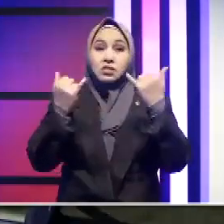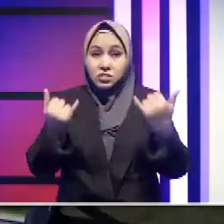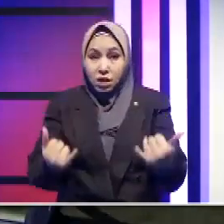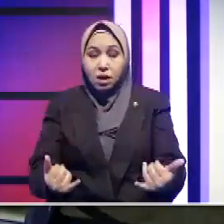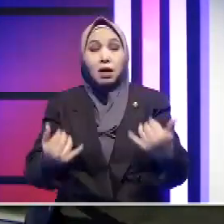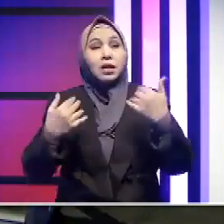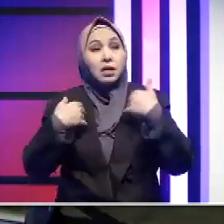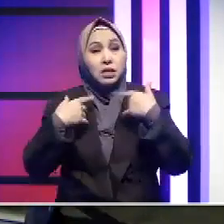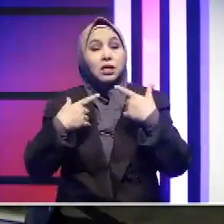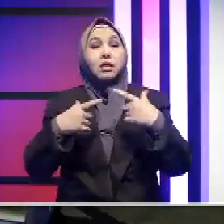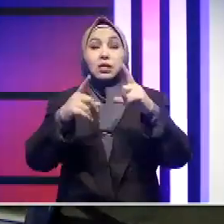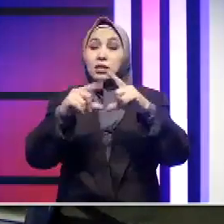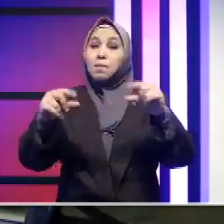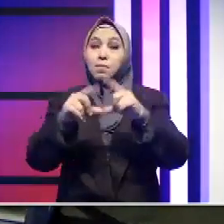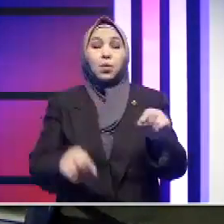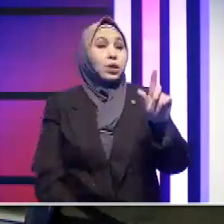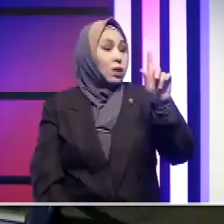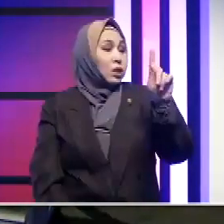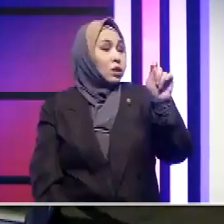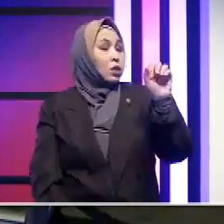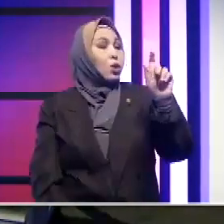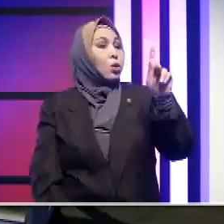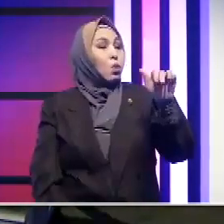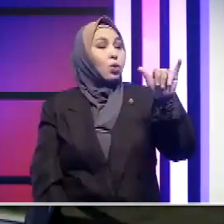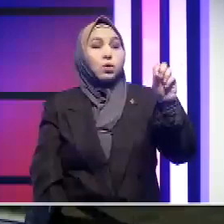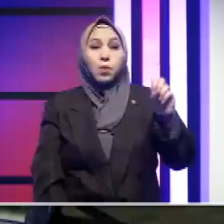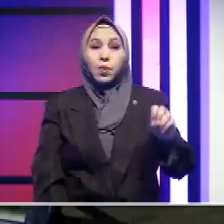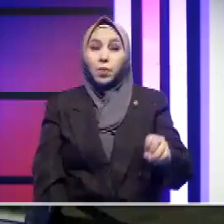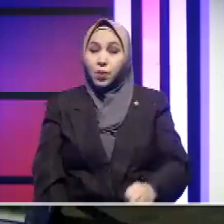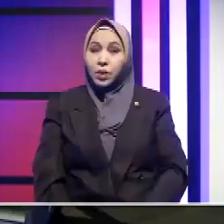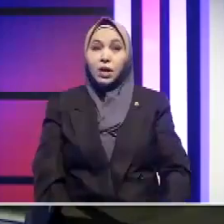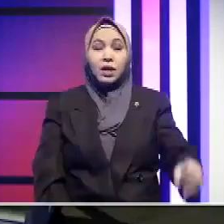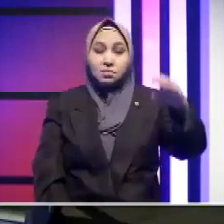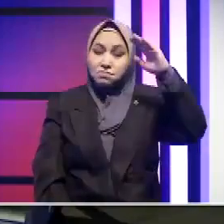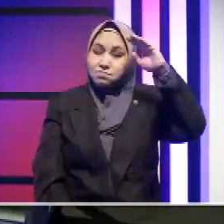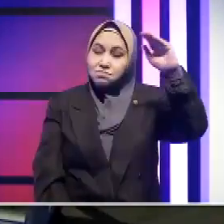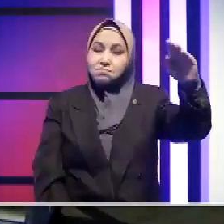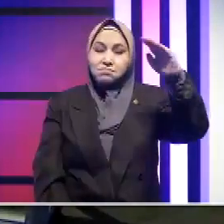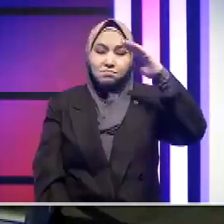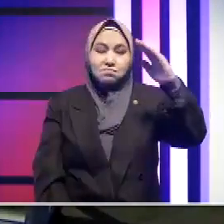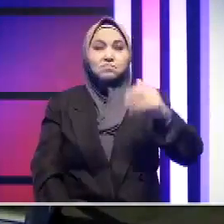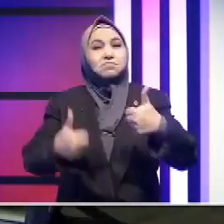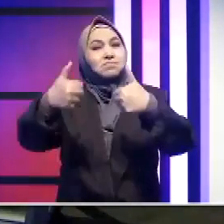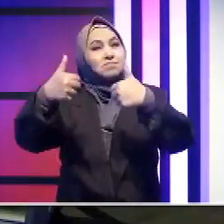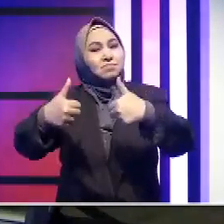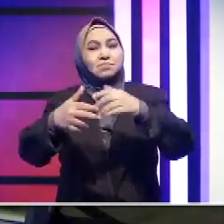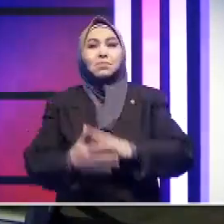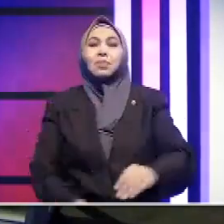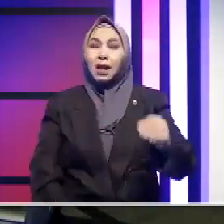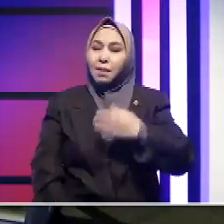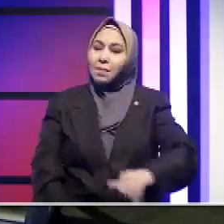di di Tokyo ya oh Alligator gozaimasu ya Adik itu themes Masya Allah